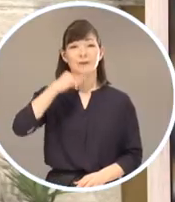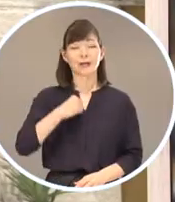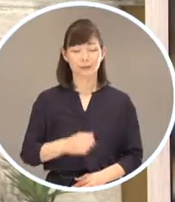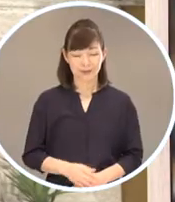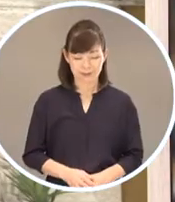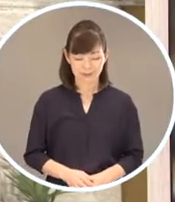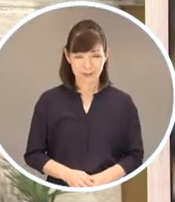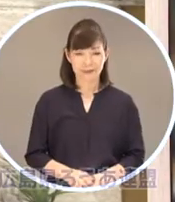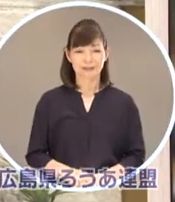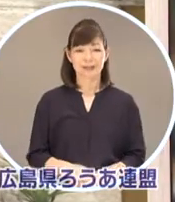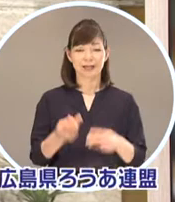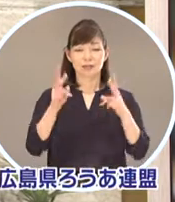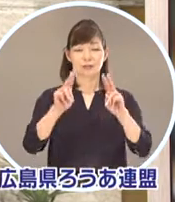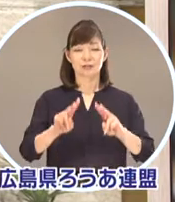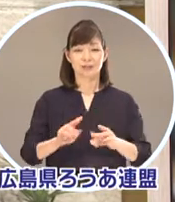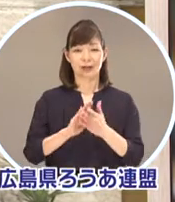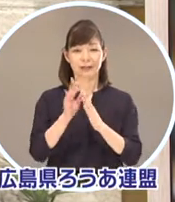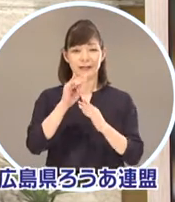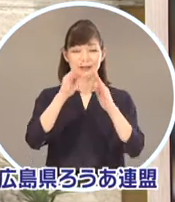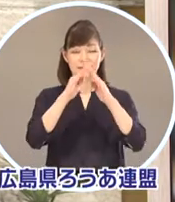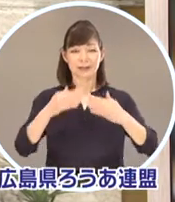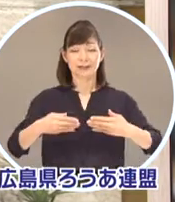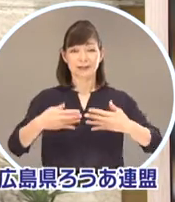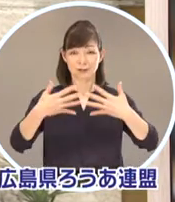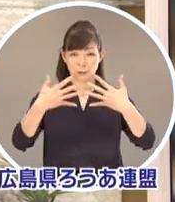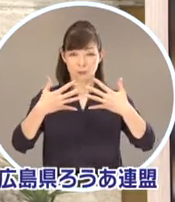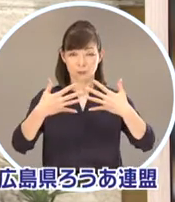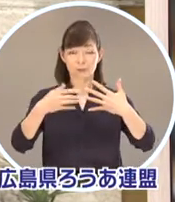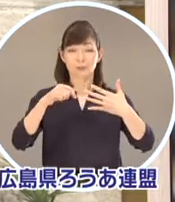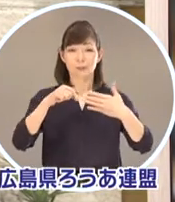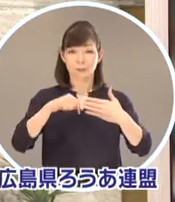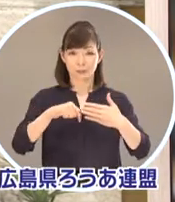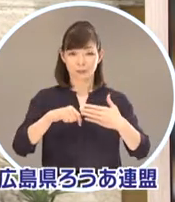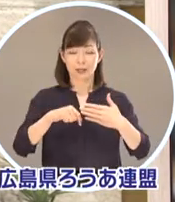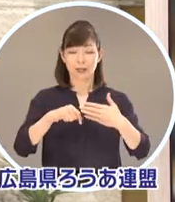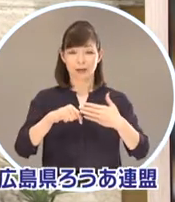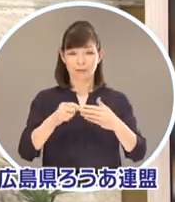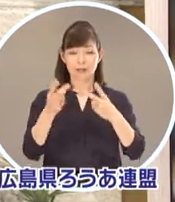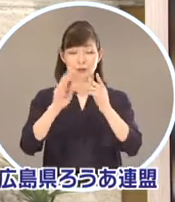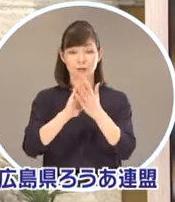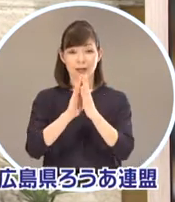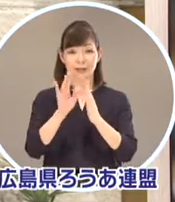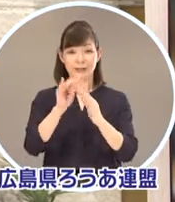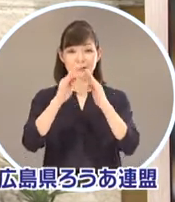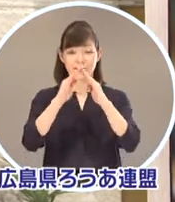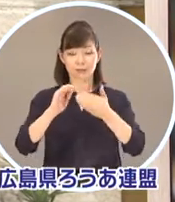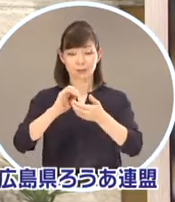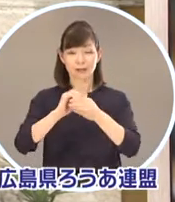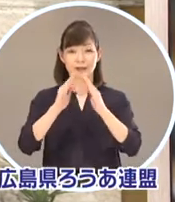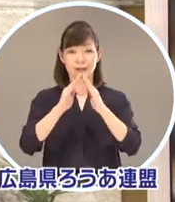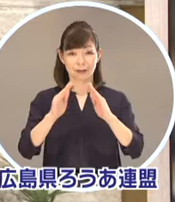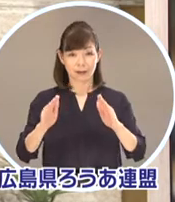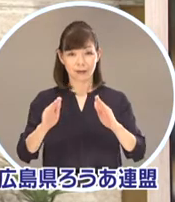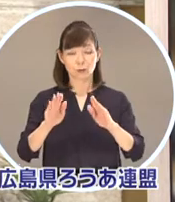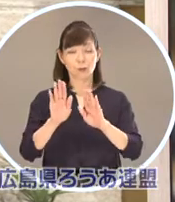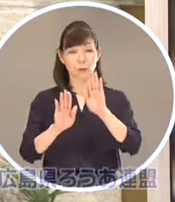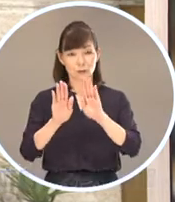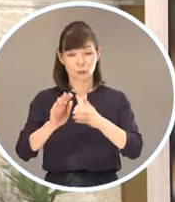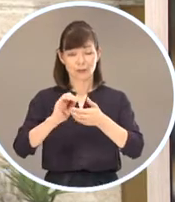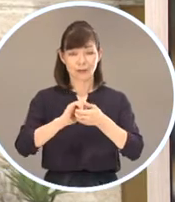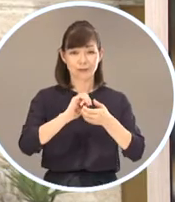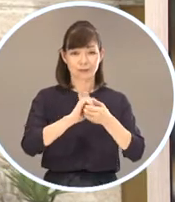はようございます。広島県議会ダイジェストです。この番組では広島県議会の定例会の様子を定期的にお伝え